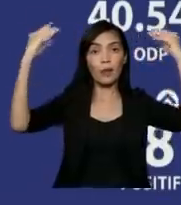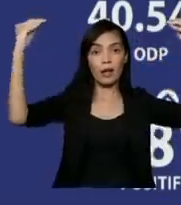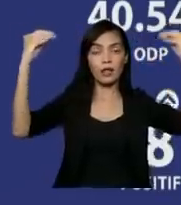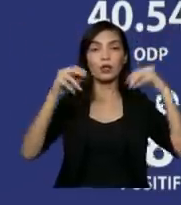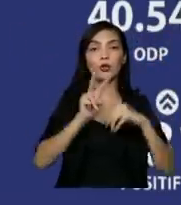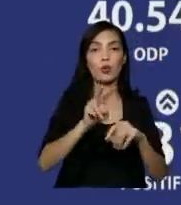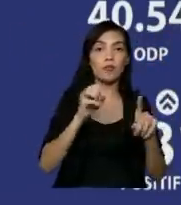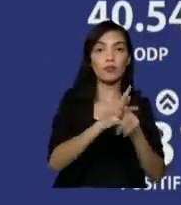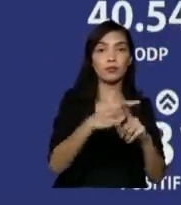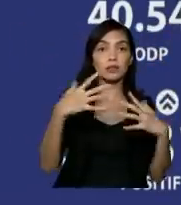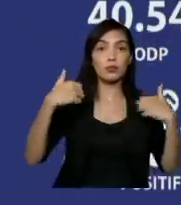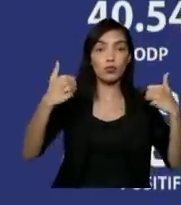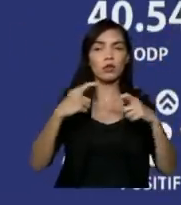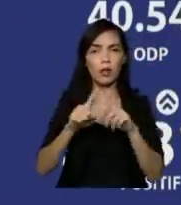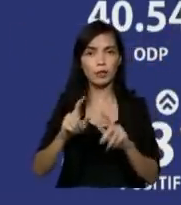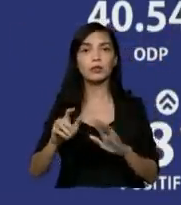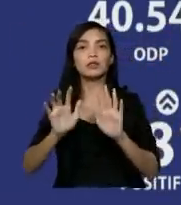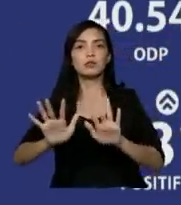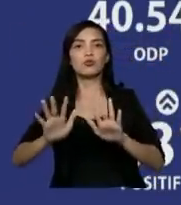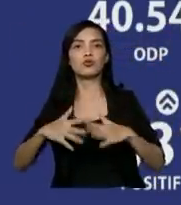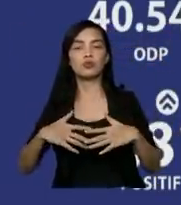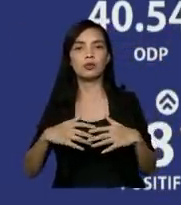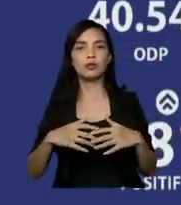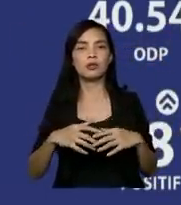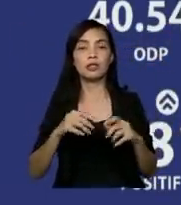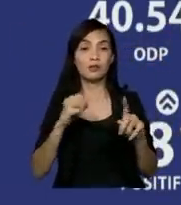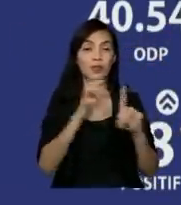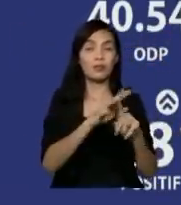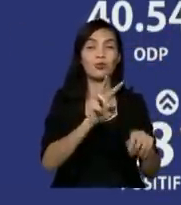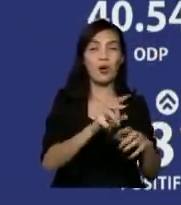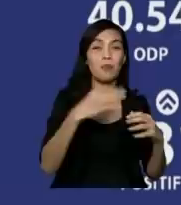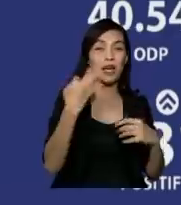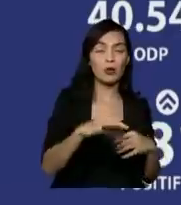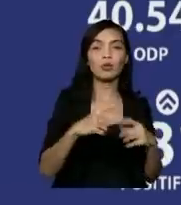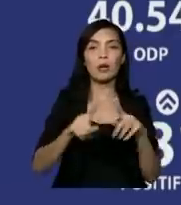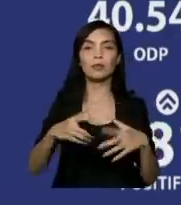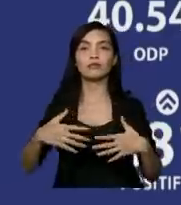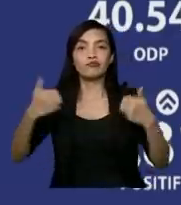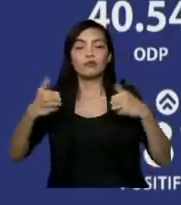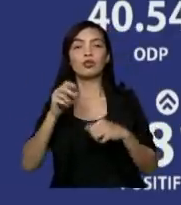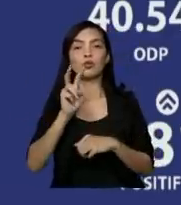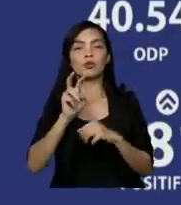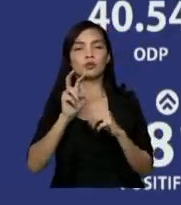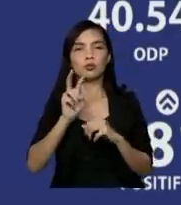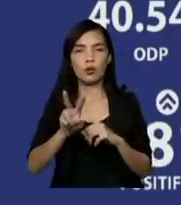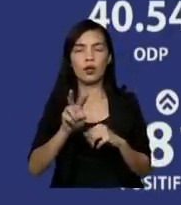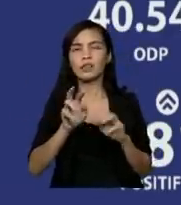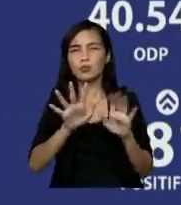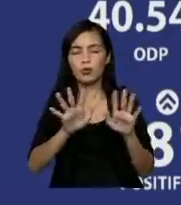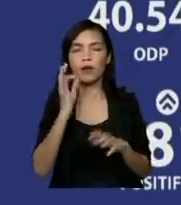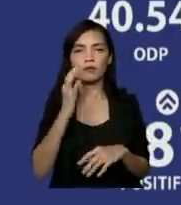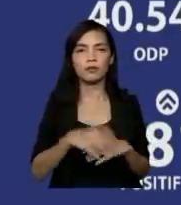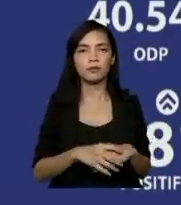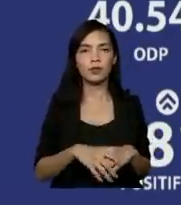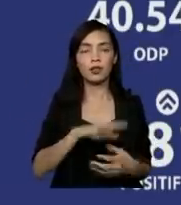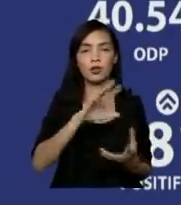baru dan 10 sembuh Hai total sembuh yang kita catat pada hari ini adalah sebanyak